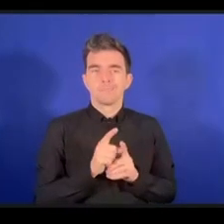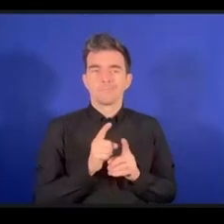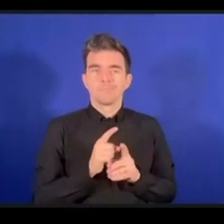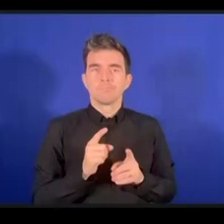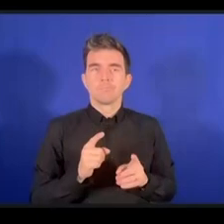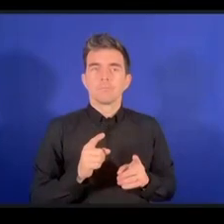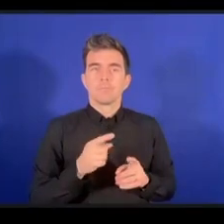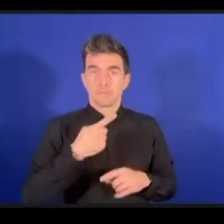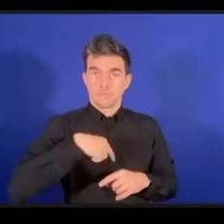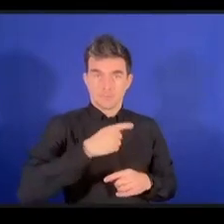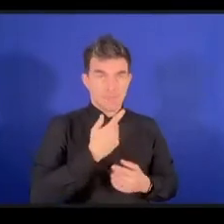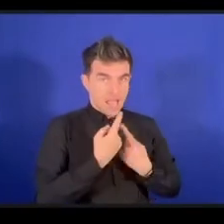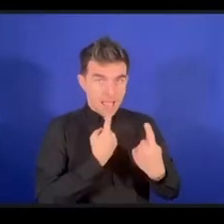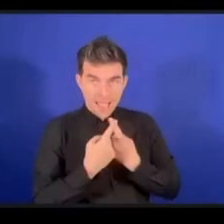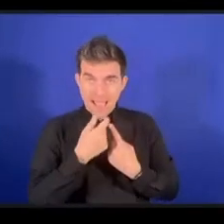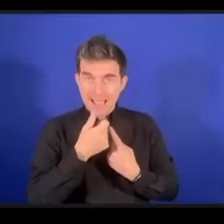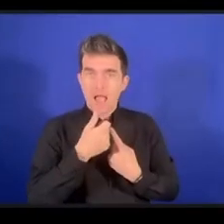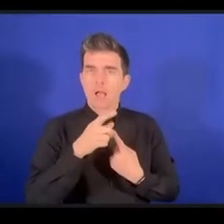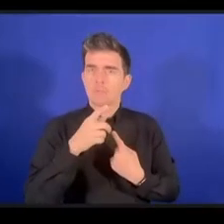啊，